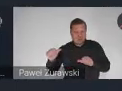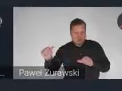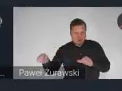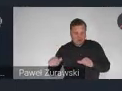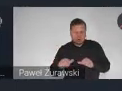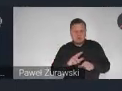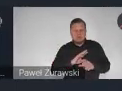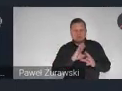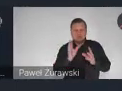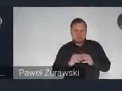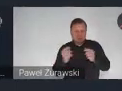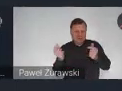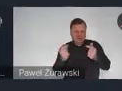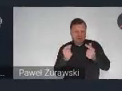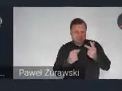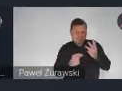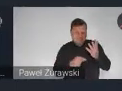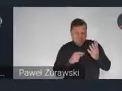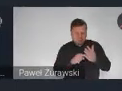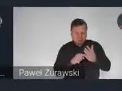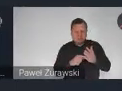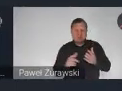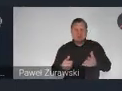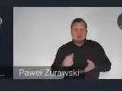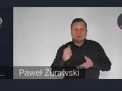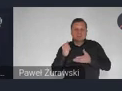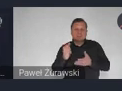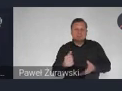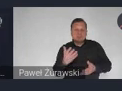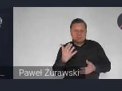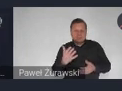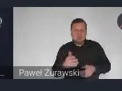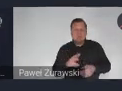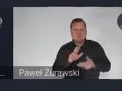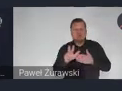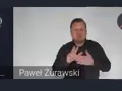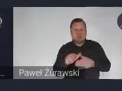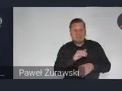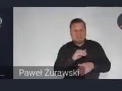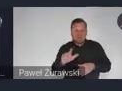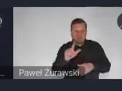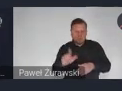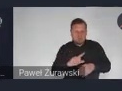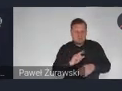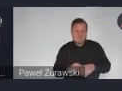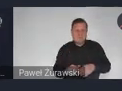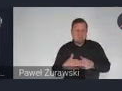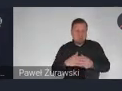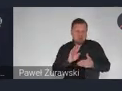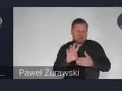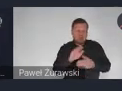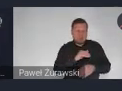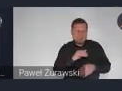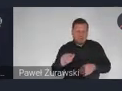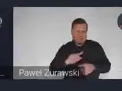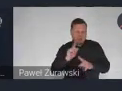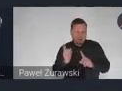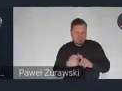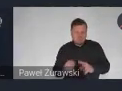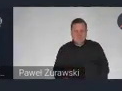priorytetów przeznaczono kwotę ponad 13 milionów złotych prawie 14 milionów